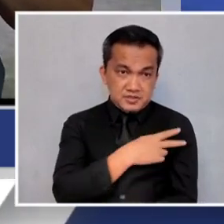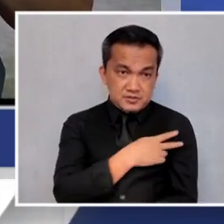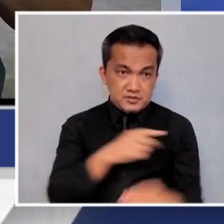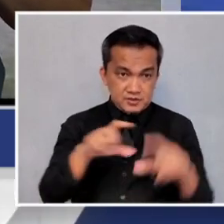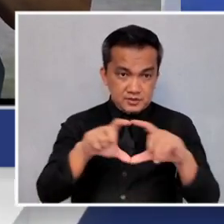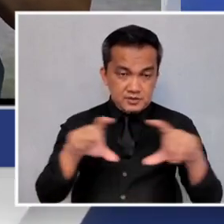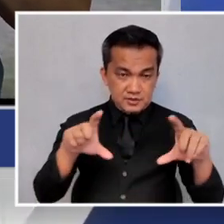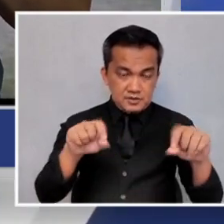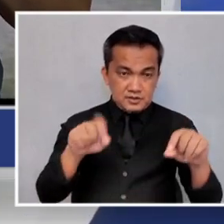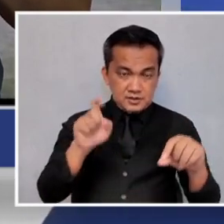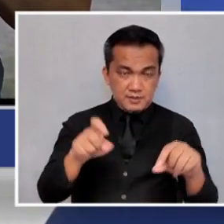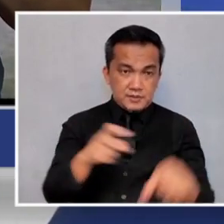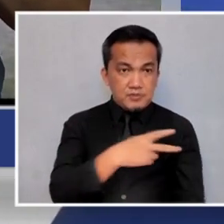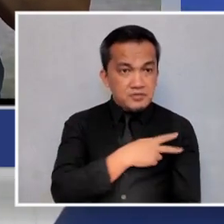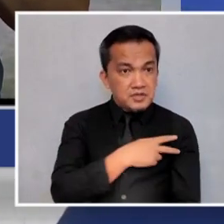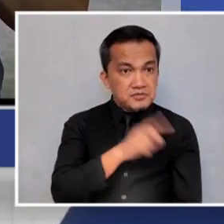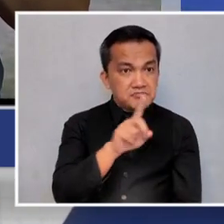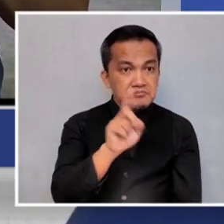Dapat bakunado ka?